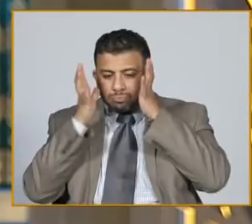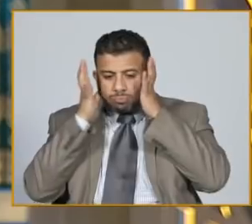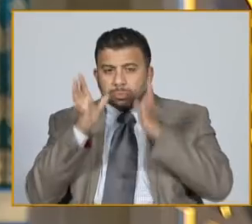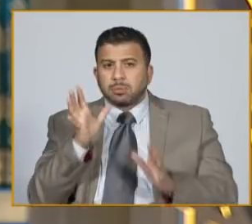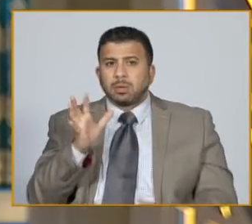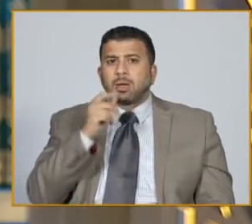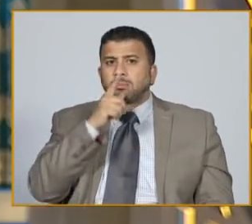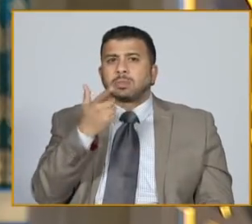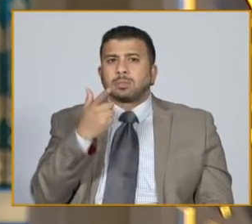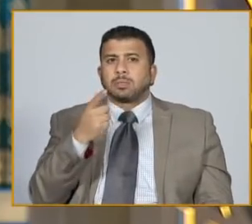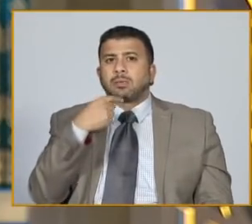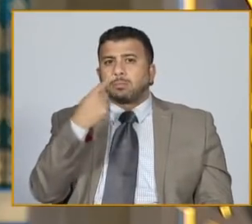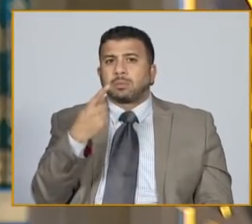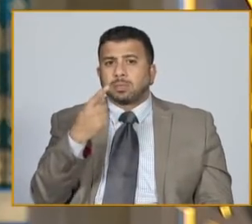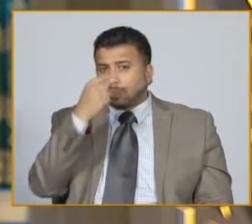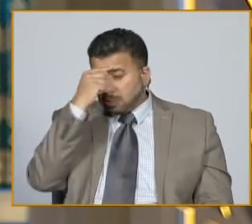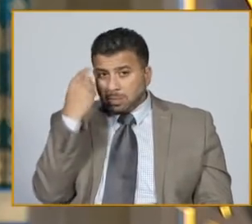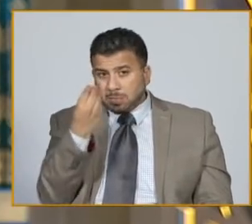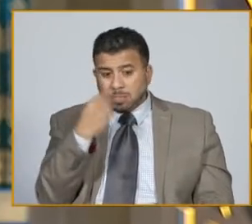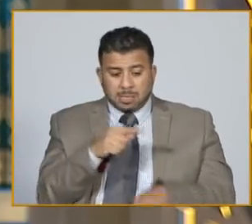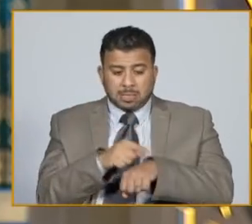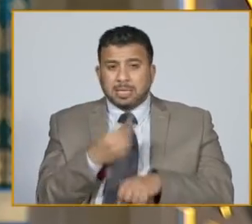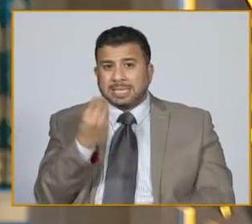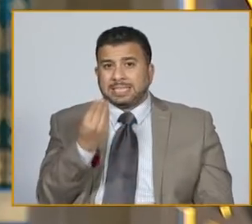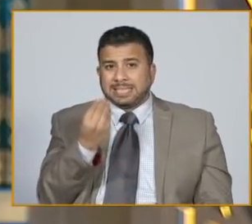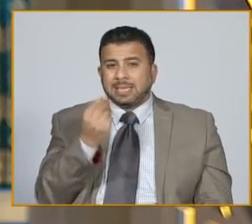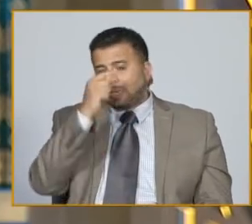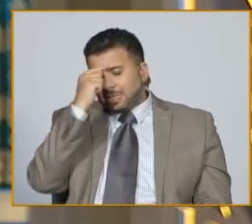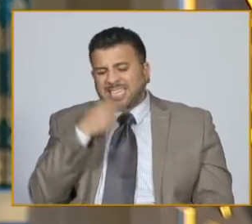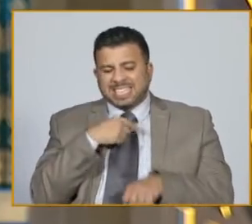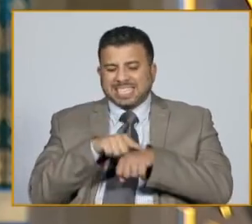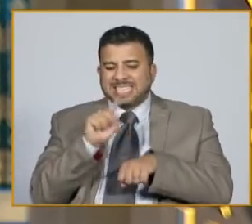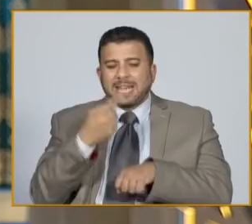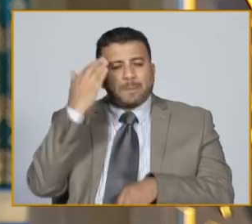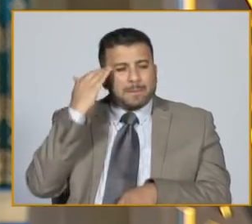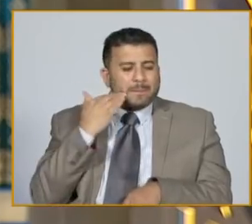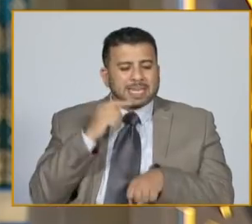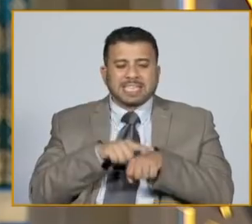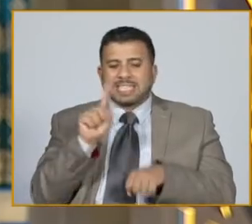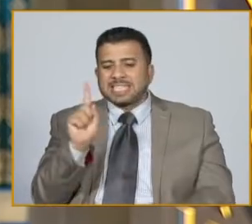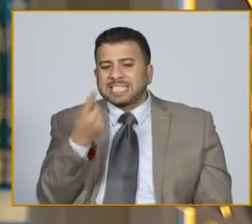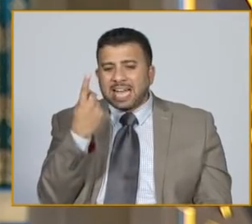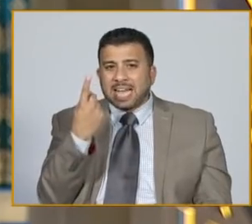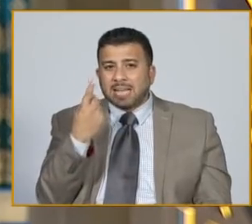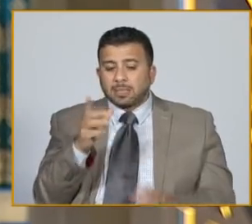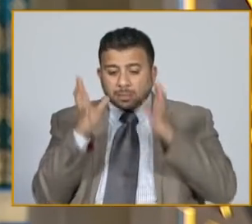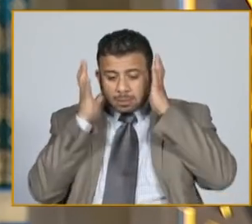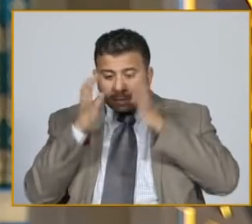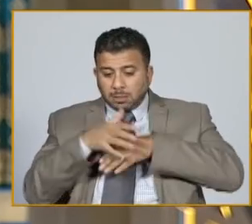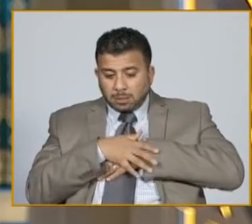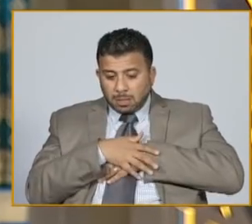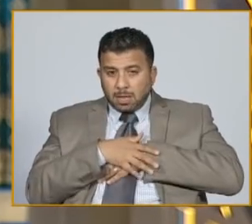ساعة، يكون الوقت ما زال باقي لأن الشمس ما تطلع، فصلت في هذا الوقت بعد صلاتها، فعل